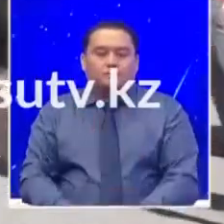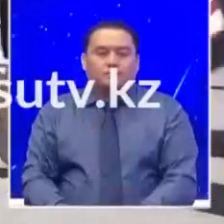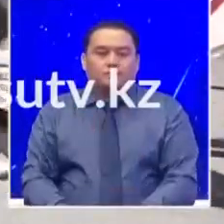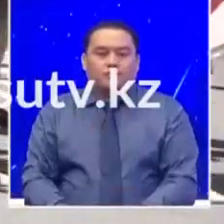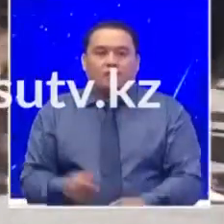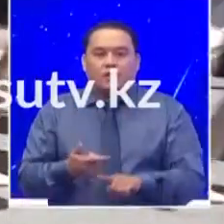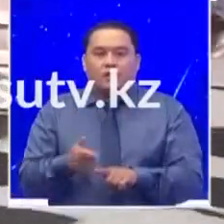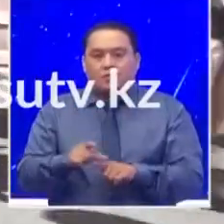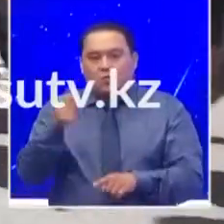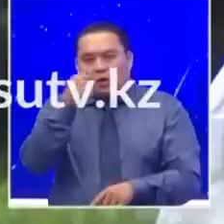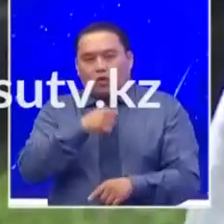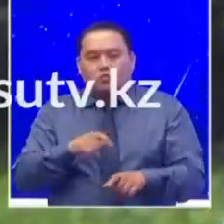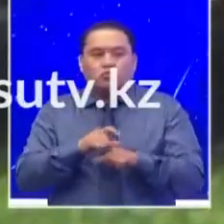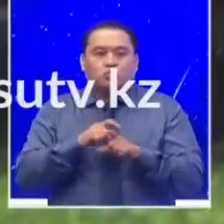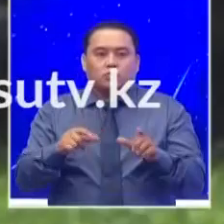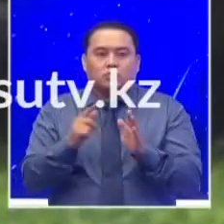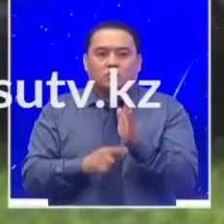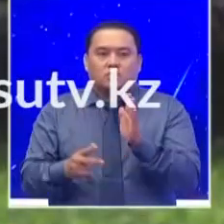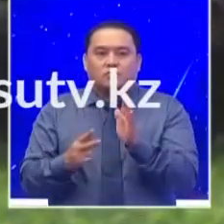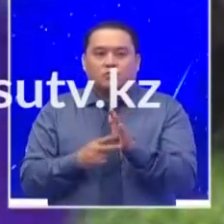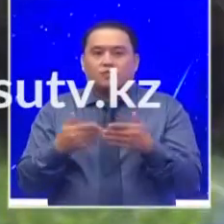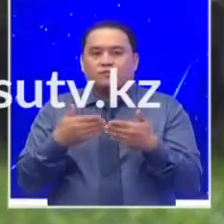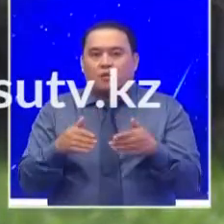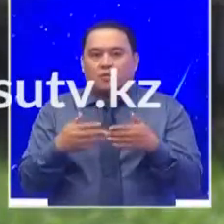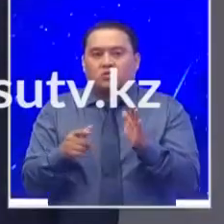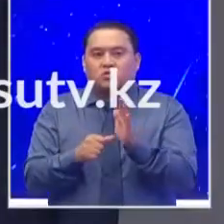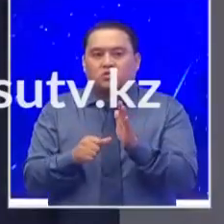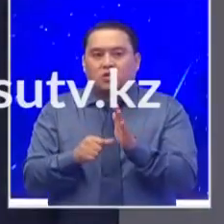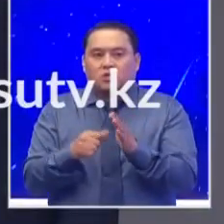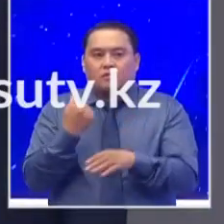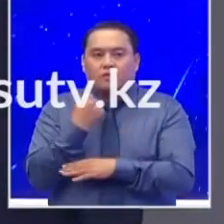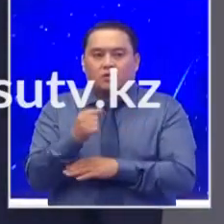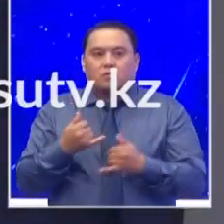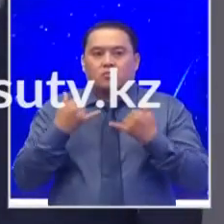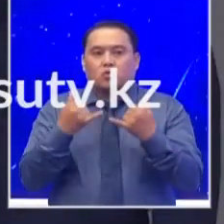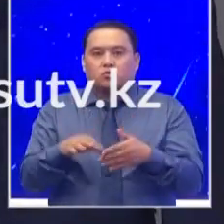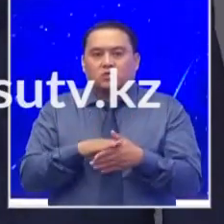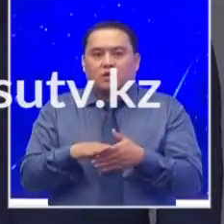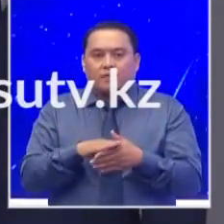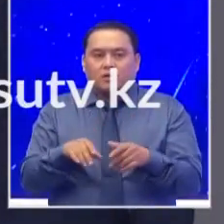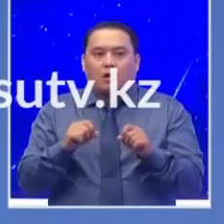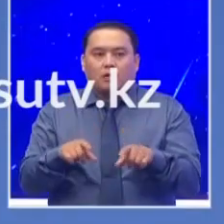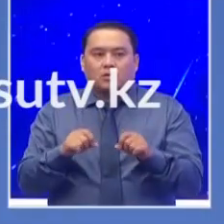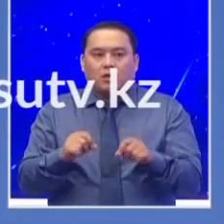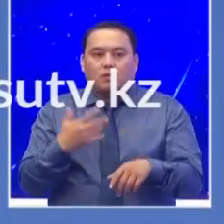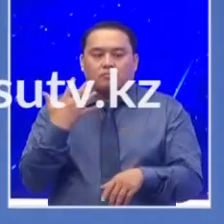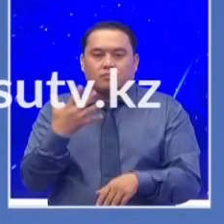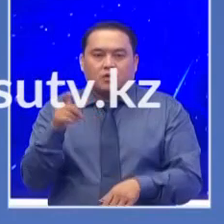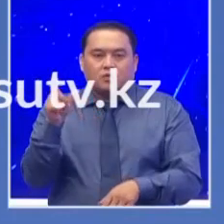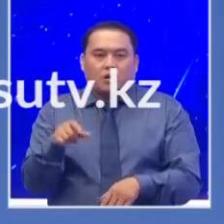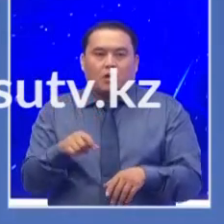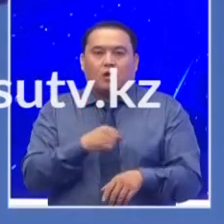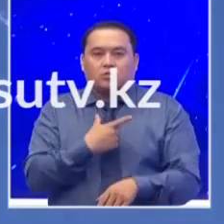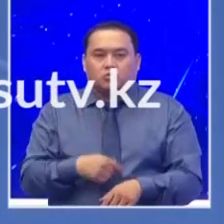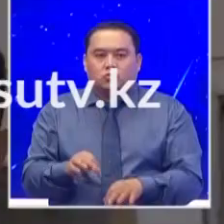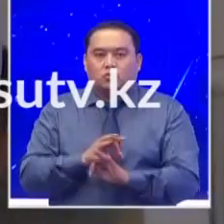году школу-гимназию окончили 78 выпускников. Шестеро из них обладатели почетного звания Аутенбельга и еще пятеро с аттестатом